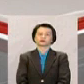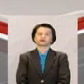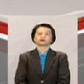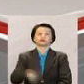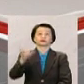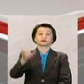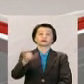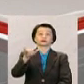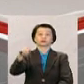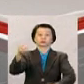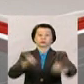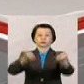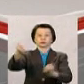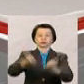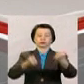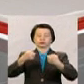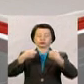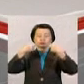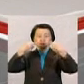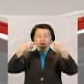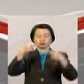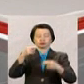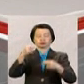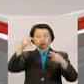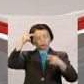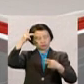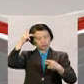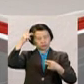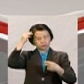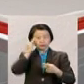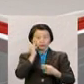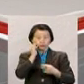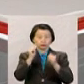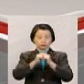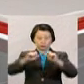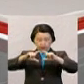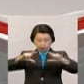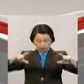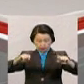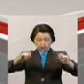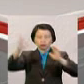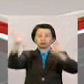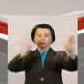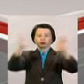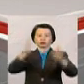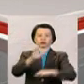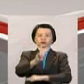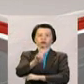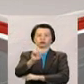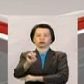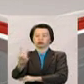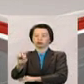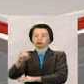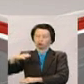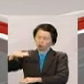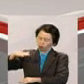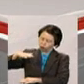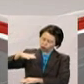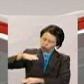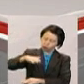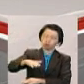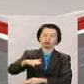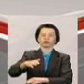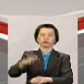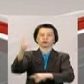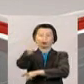Ya, kenderaan rasmi Perdana Menteri Tuan Dr. Mahathir Mohamad dengan plat khas Malaysia 2020 muncul secara rasminya hari